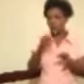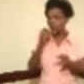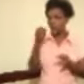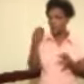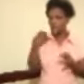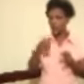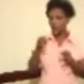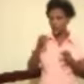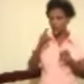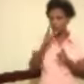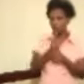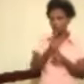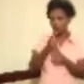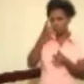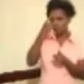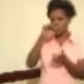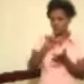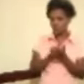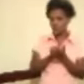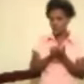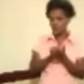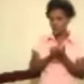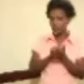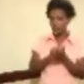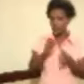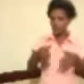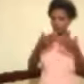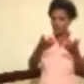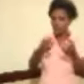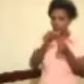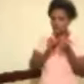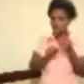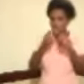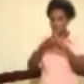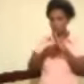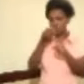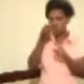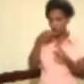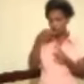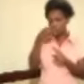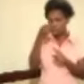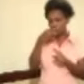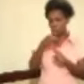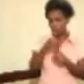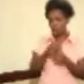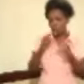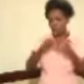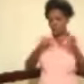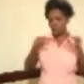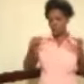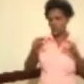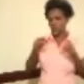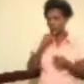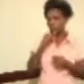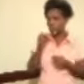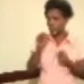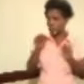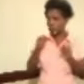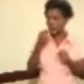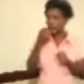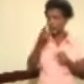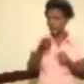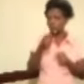régulé la police à un moment, t'as suggéré monsieur pour manger chaque mois ou chaque deux mois. Donc c'est pour vous dire que on n'a